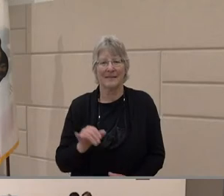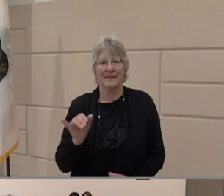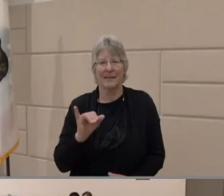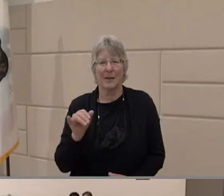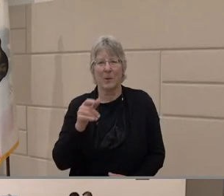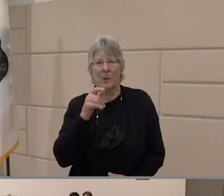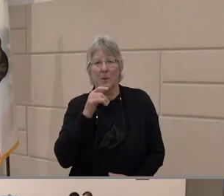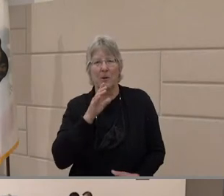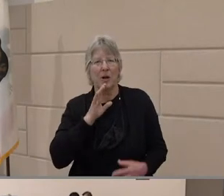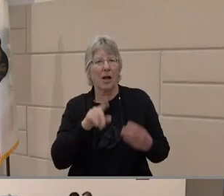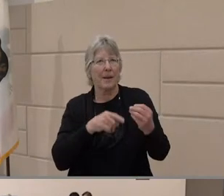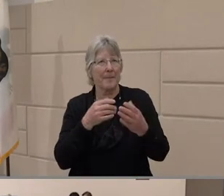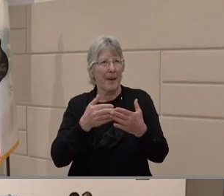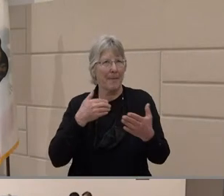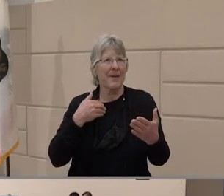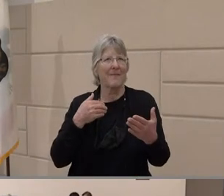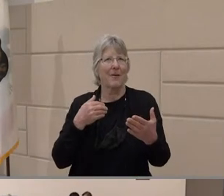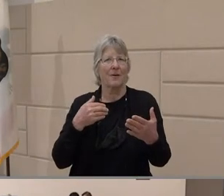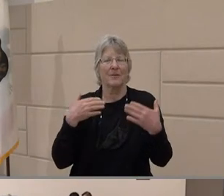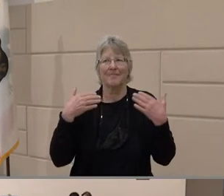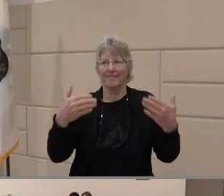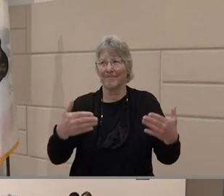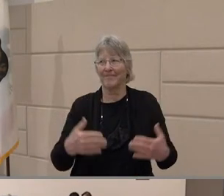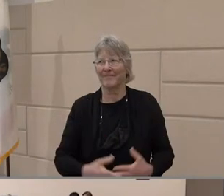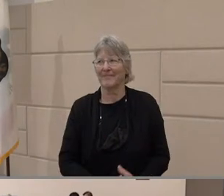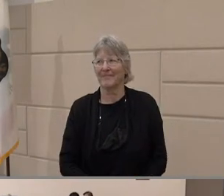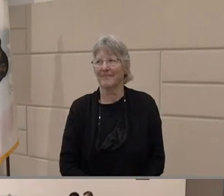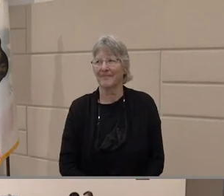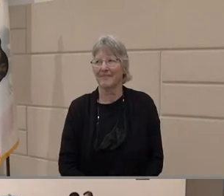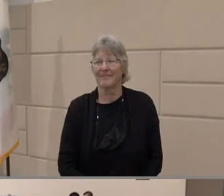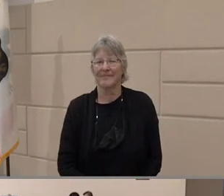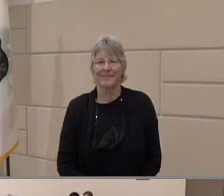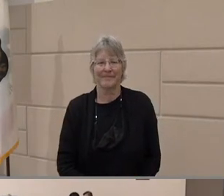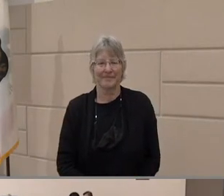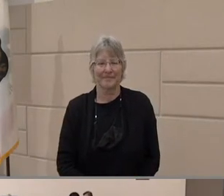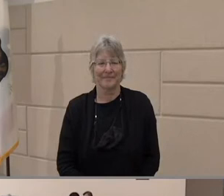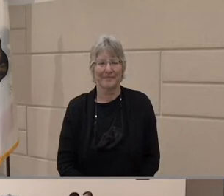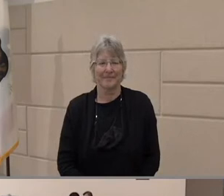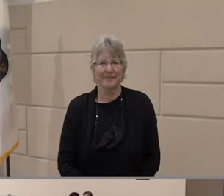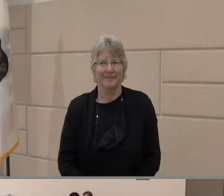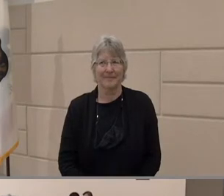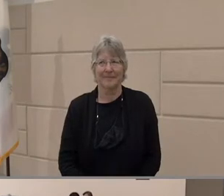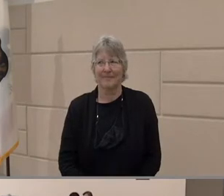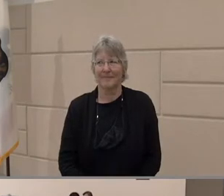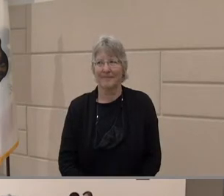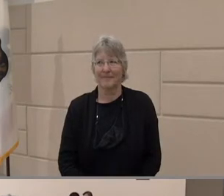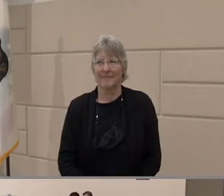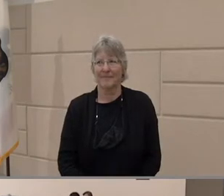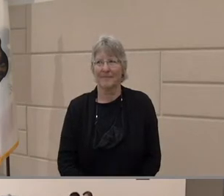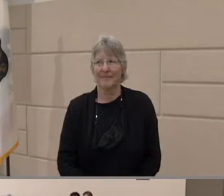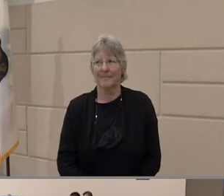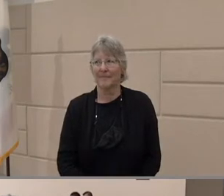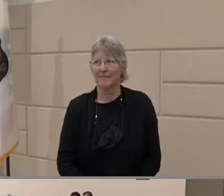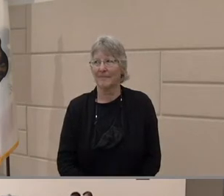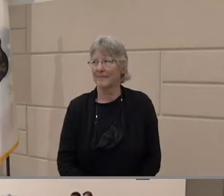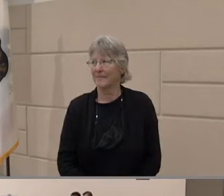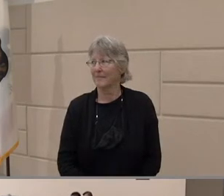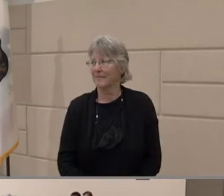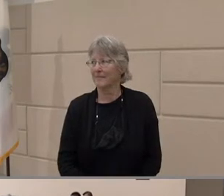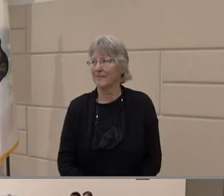เนื้อเทือกปูปิงตะดาวสมัติเพียบนังเตปกสอล